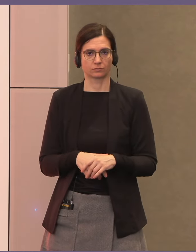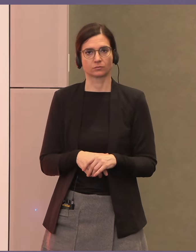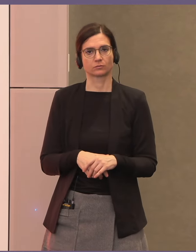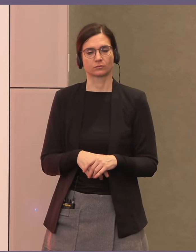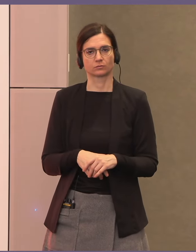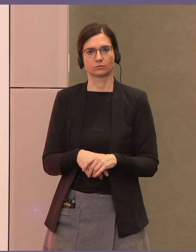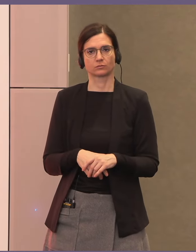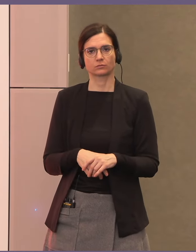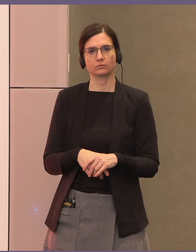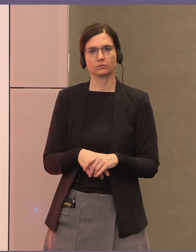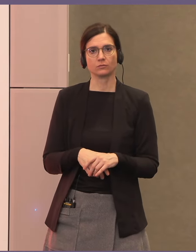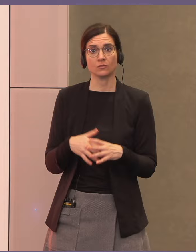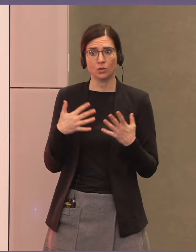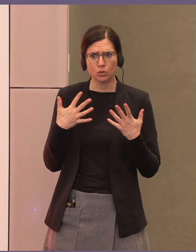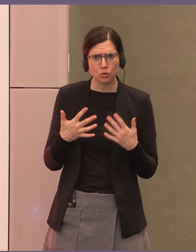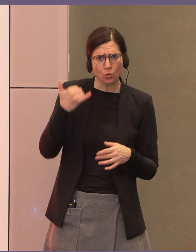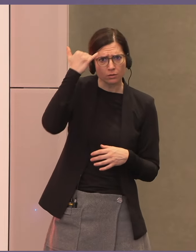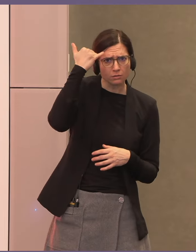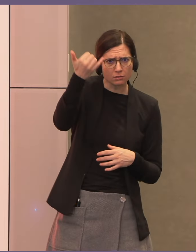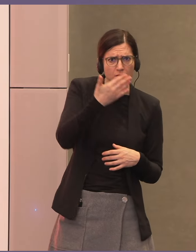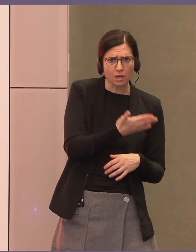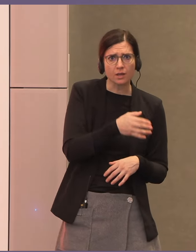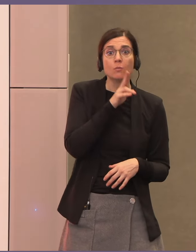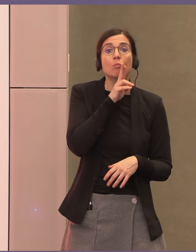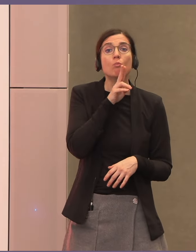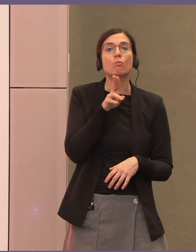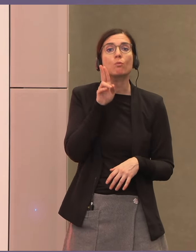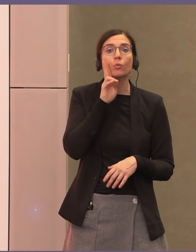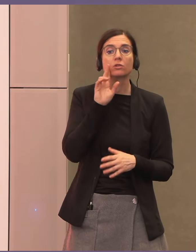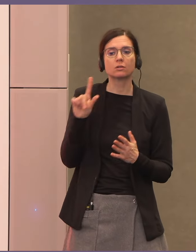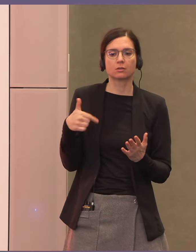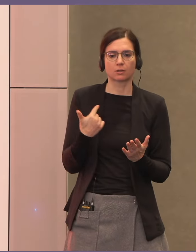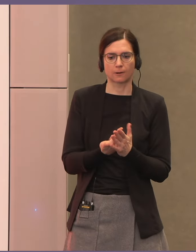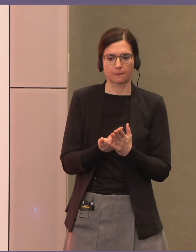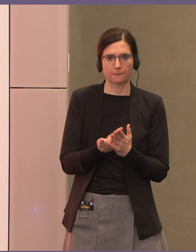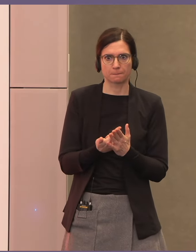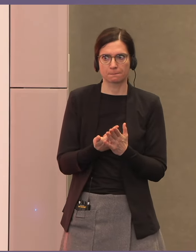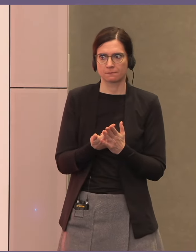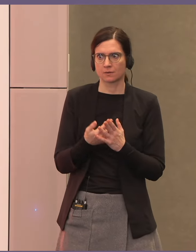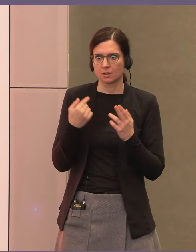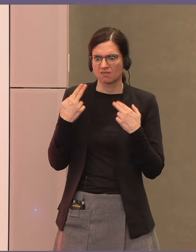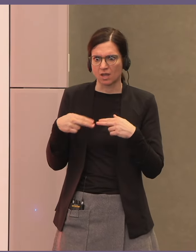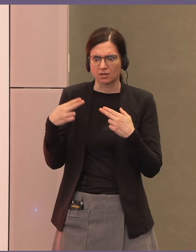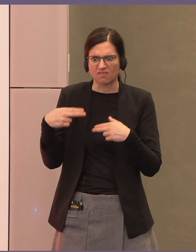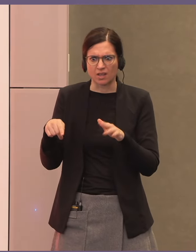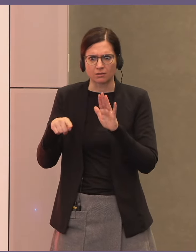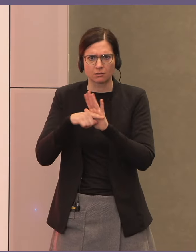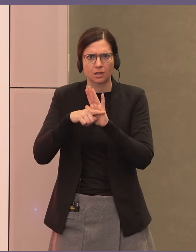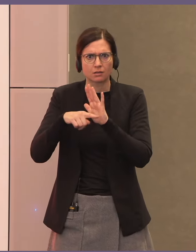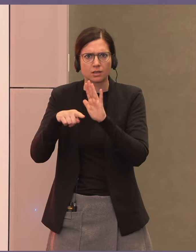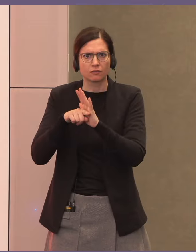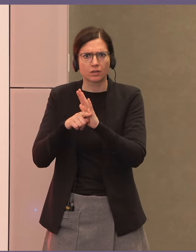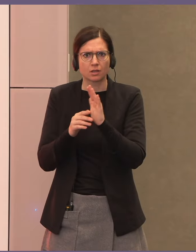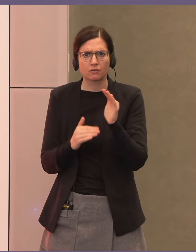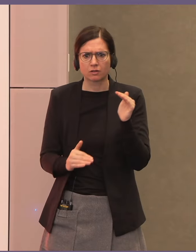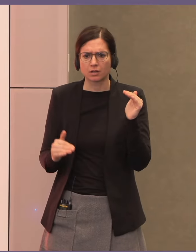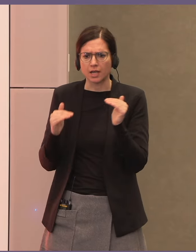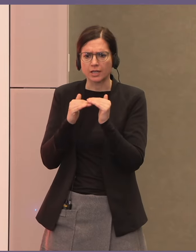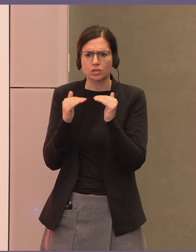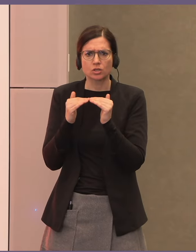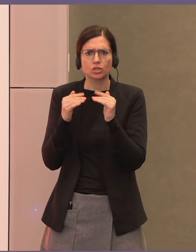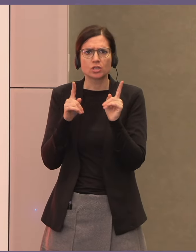Die Einführung eines solchen Muttergehalts hätte langfristig noch weitere negative gleichstellungspolitische und